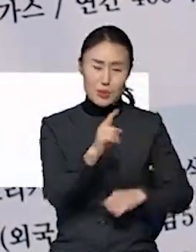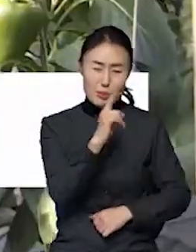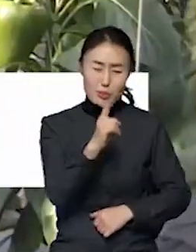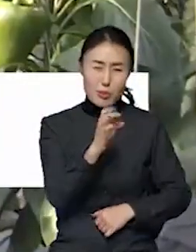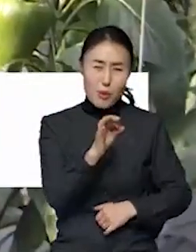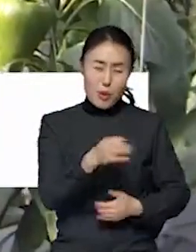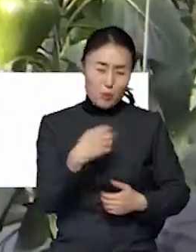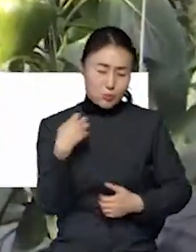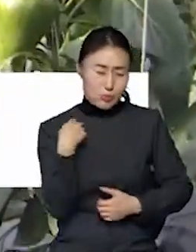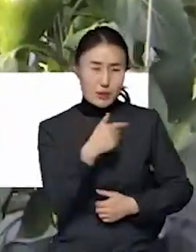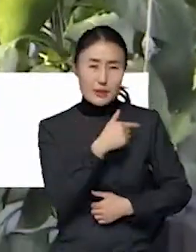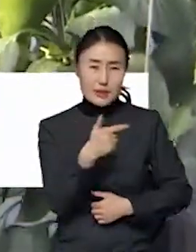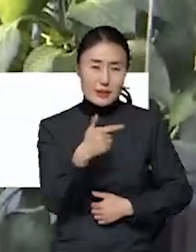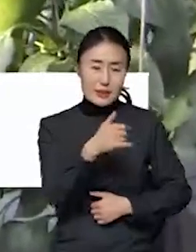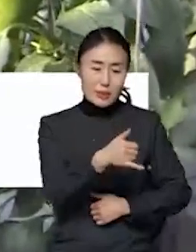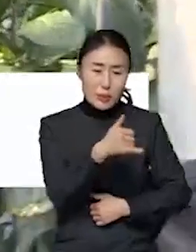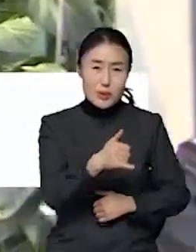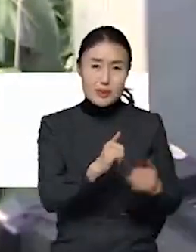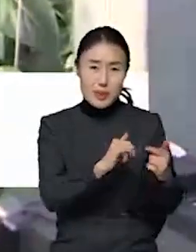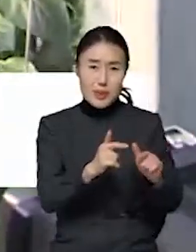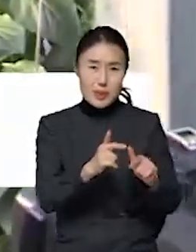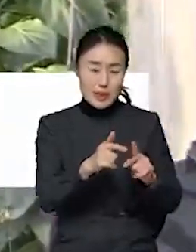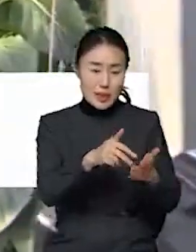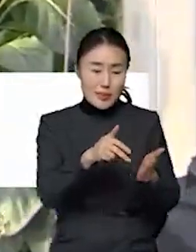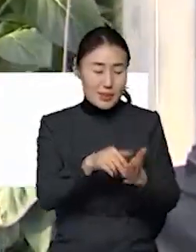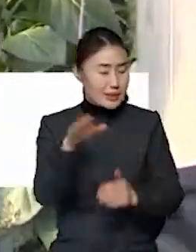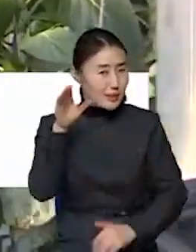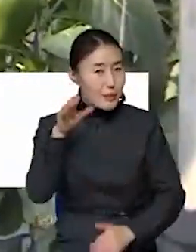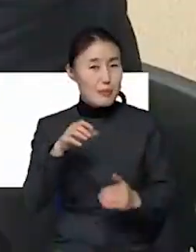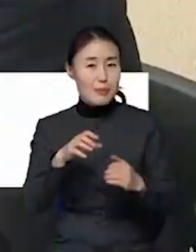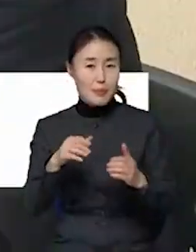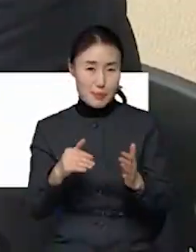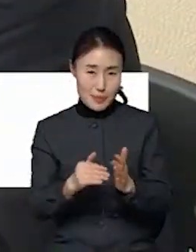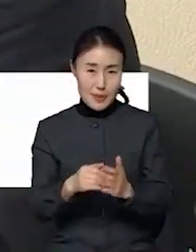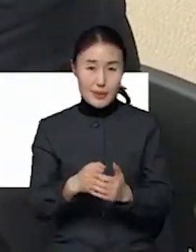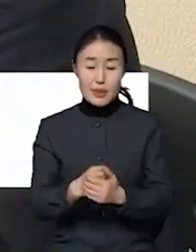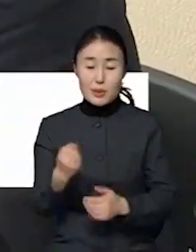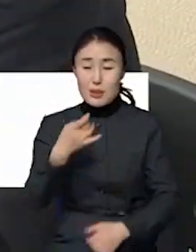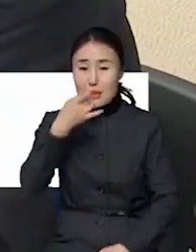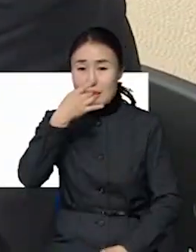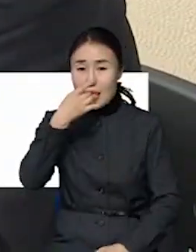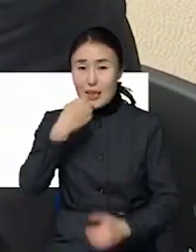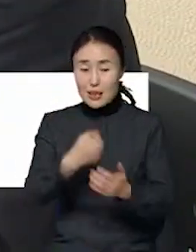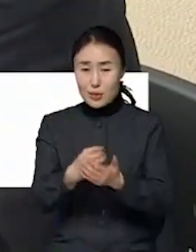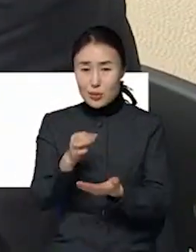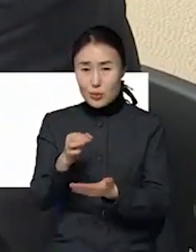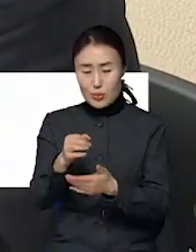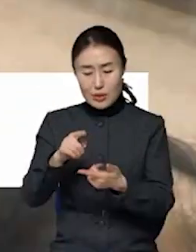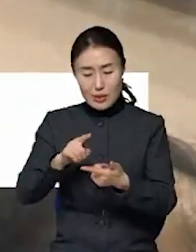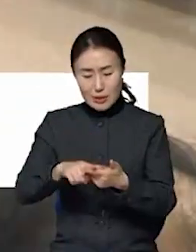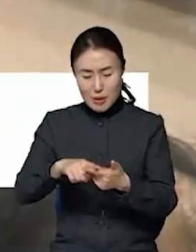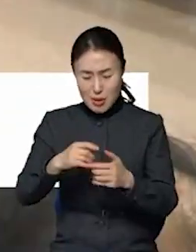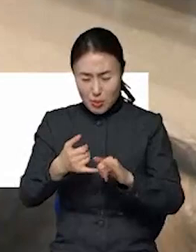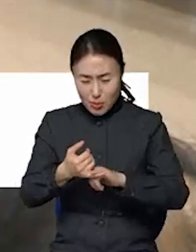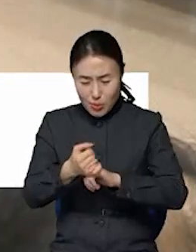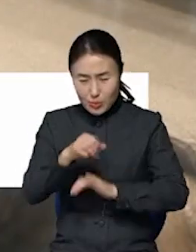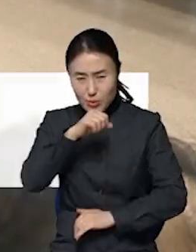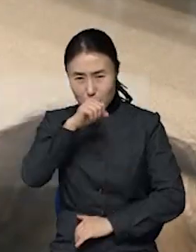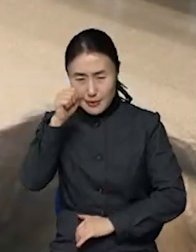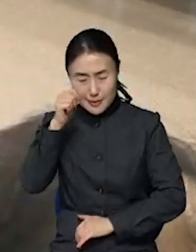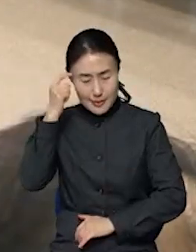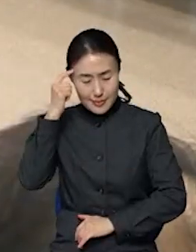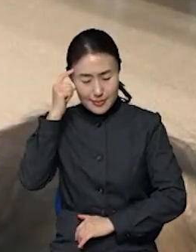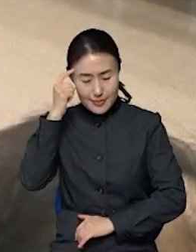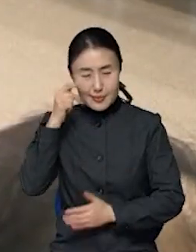만나 애로사항을 청취했습니다 국회 법사위의 계류 중인 양국관리법 개정안을 반드시 통과시키겠다는